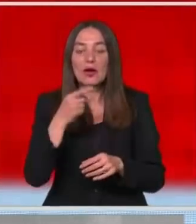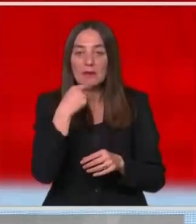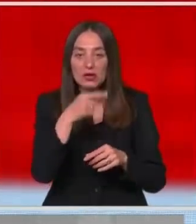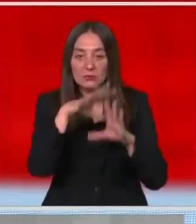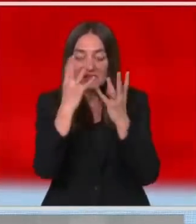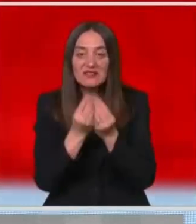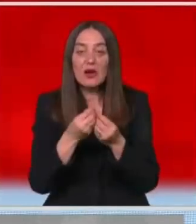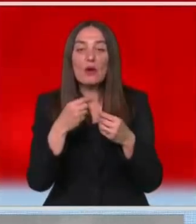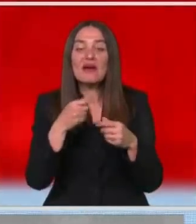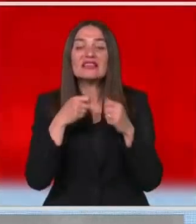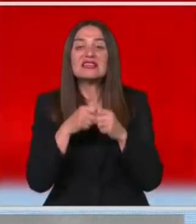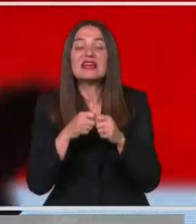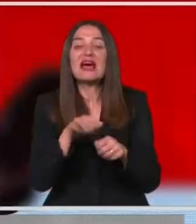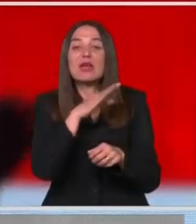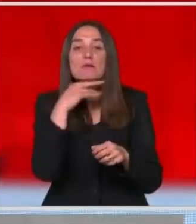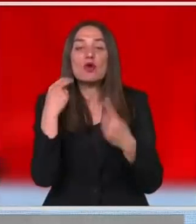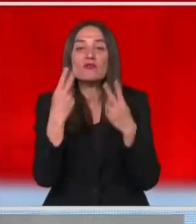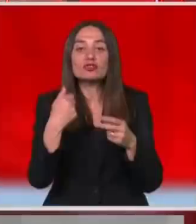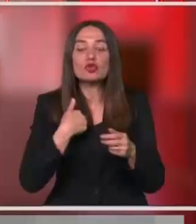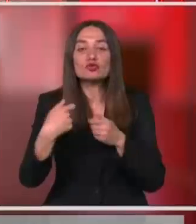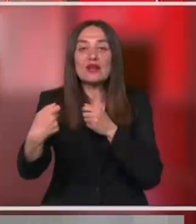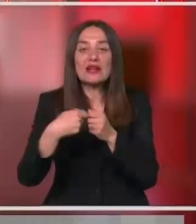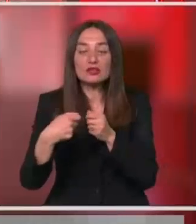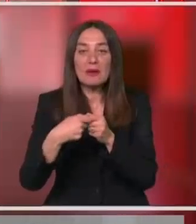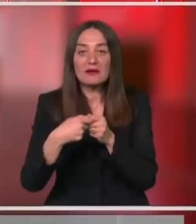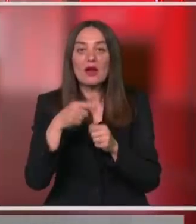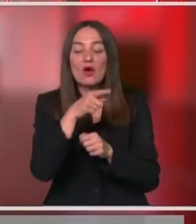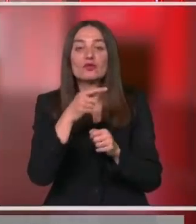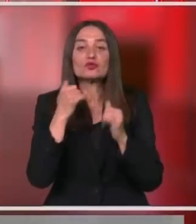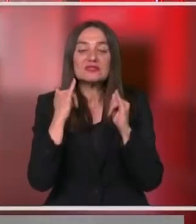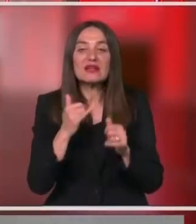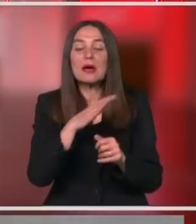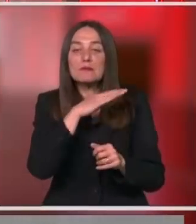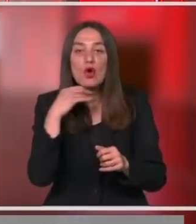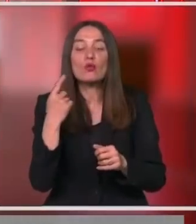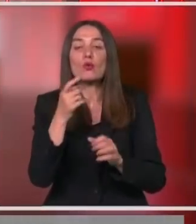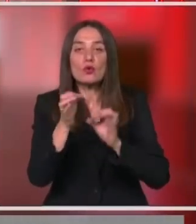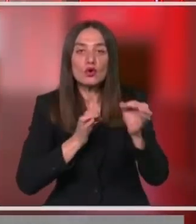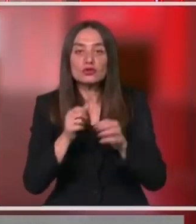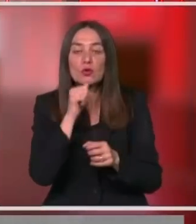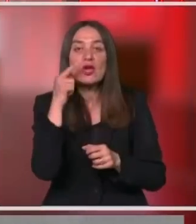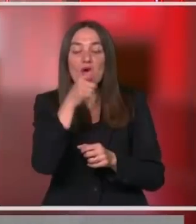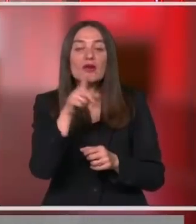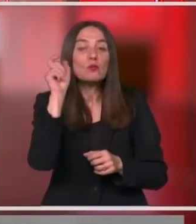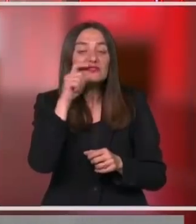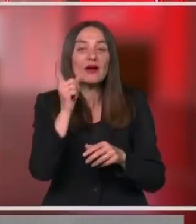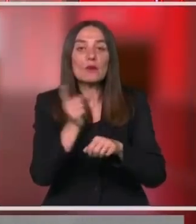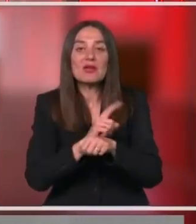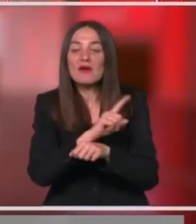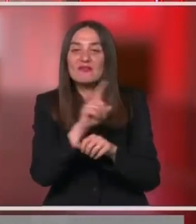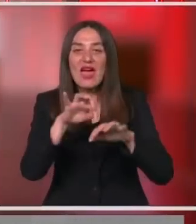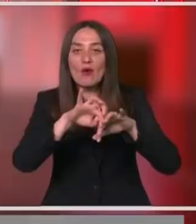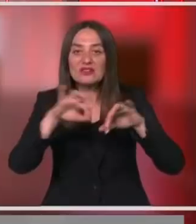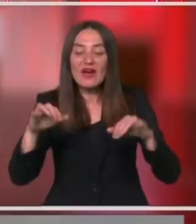priči sindikati su mnogo važni. To su naši partneri u toj trilaterali. Oni su za sada jako, jako konstruktivni i oni u svakom momentu ne